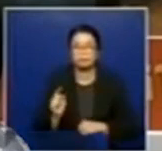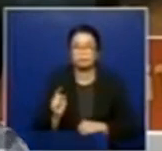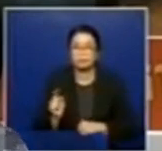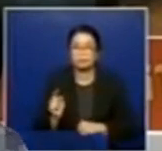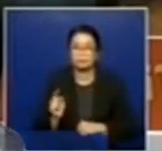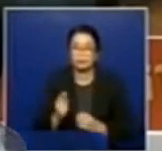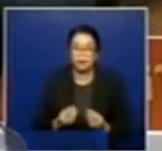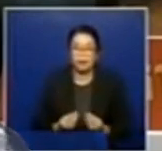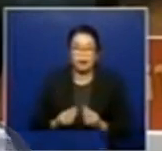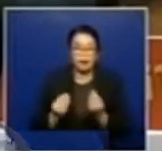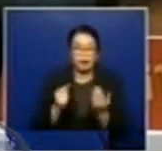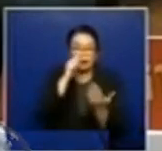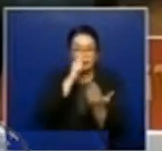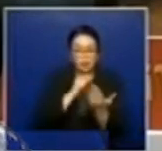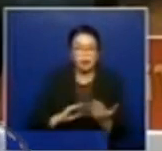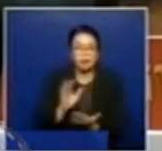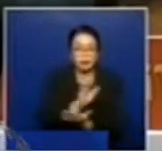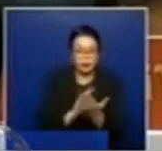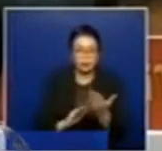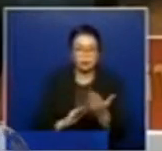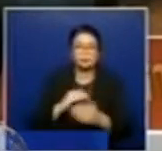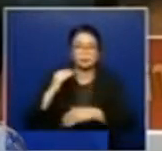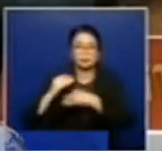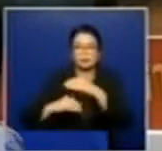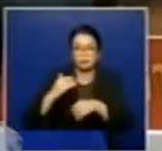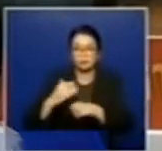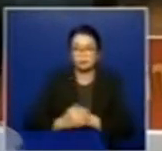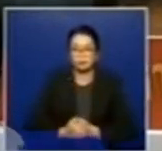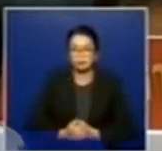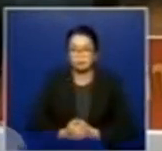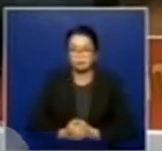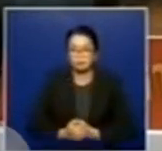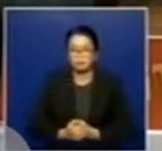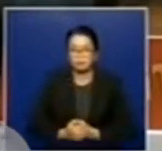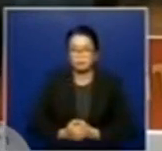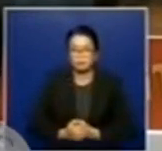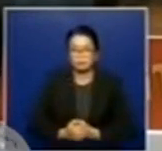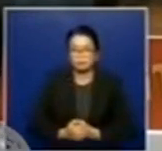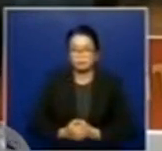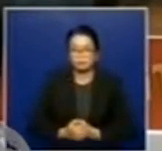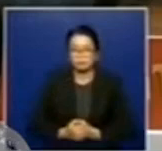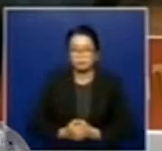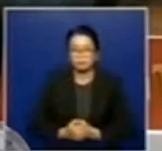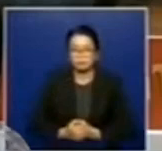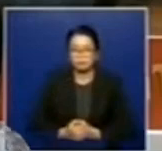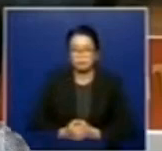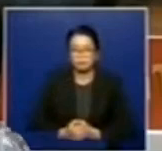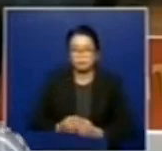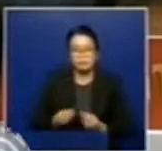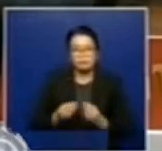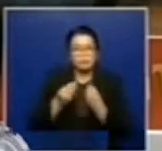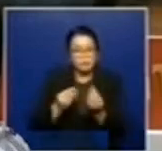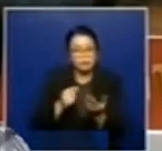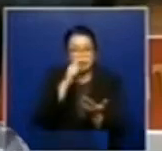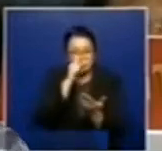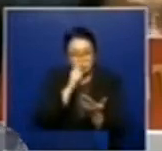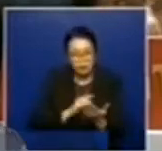ในเมื่อประชาชนต้องการให้คนอื่นเข้ามาแก้ไขปัญหาของประเทศตนขอลาออกค่ะ